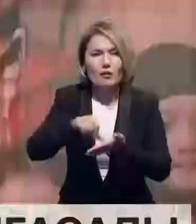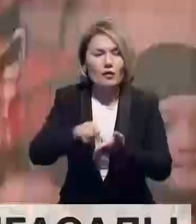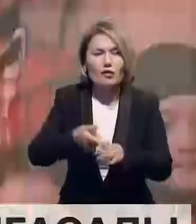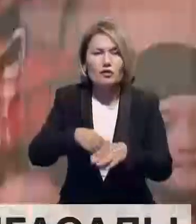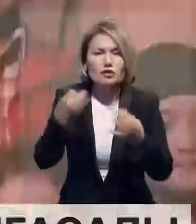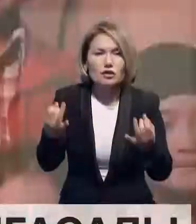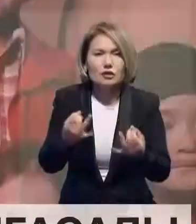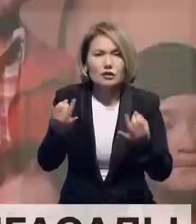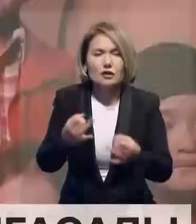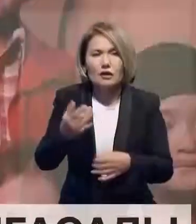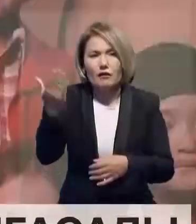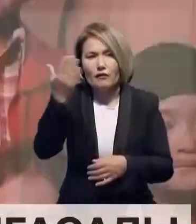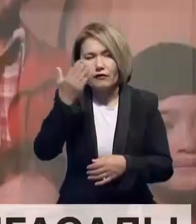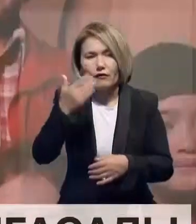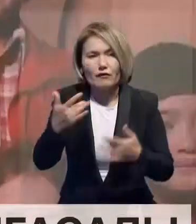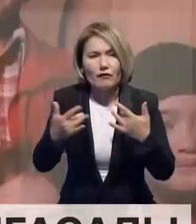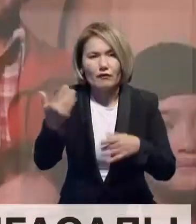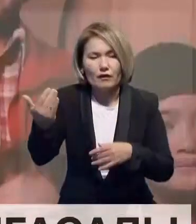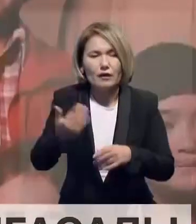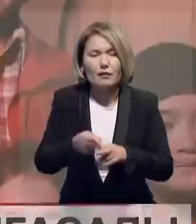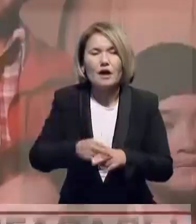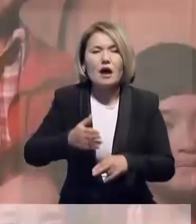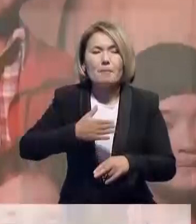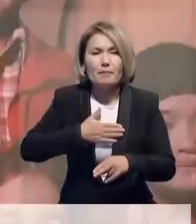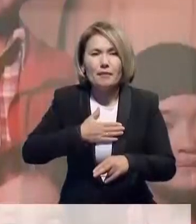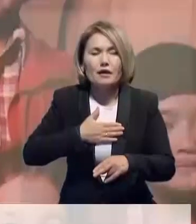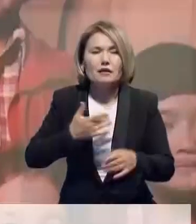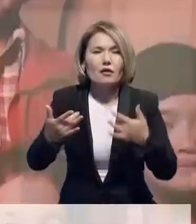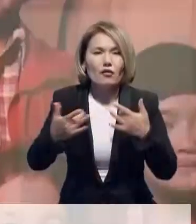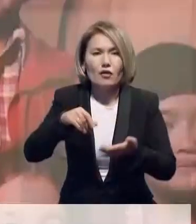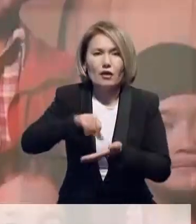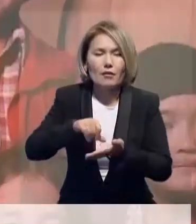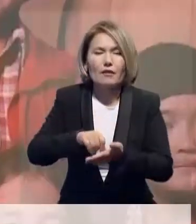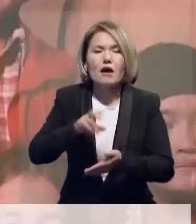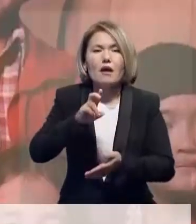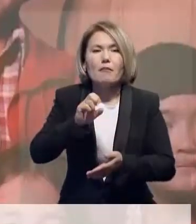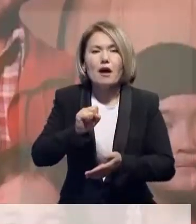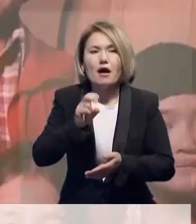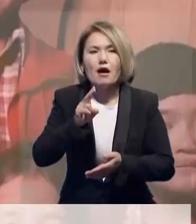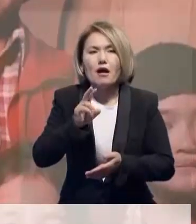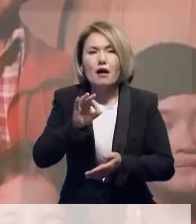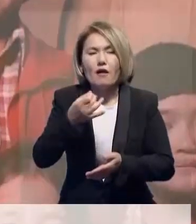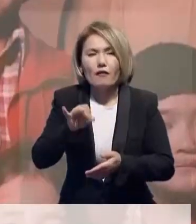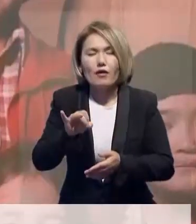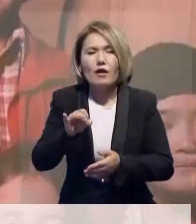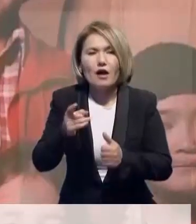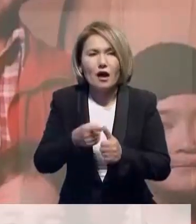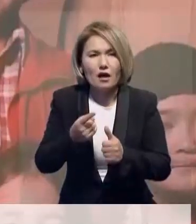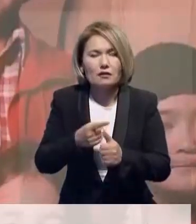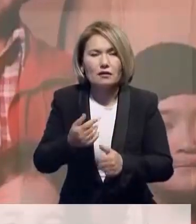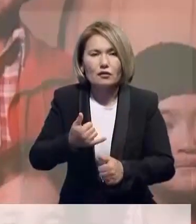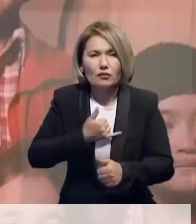бар. Бозторғай сериалында менің образым Бакавой деп аталады. Аты Бакавой, енді лақап аты ғой былай